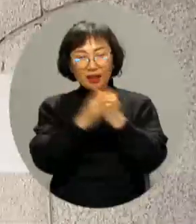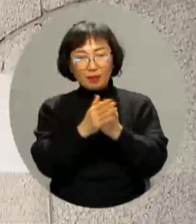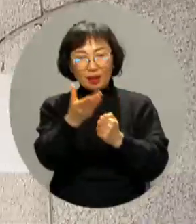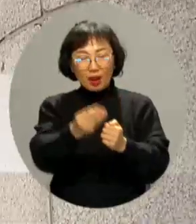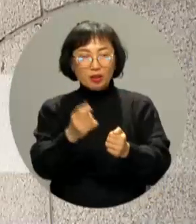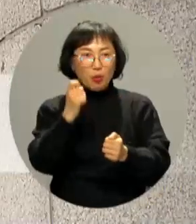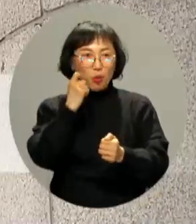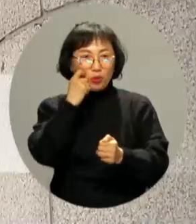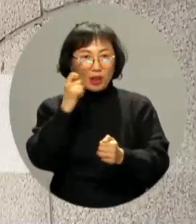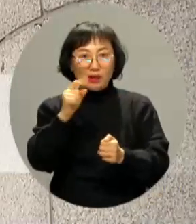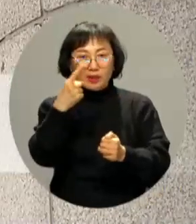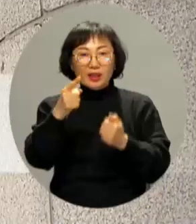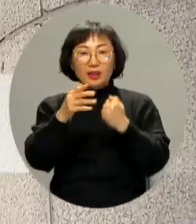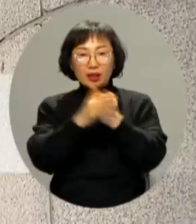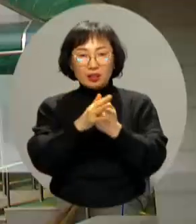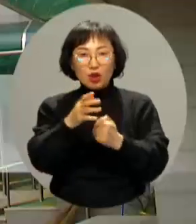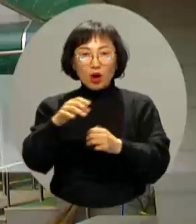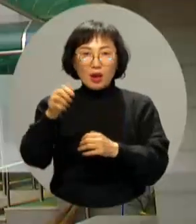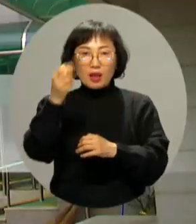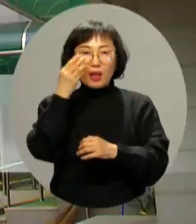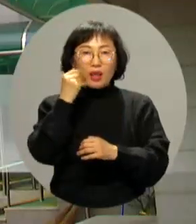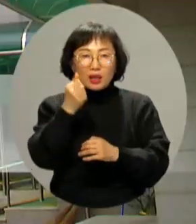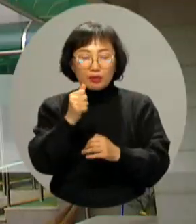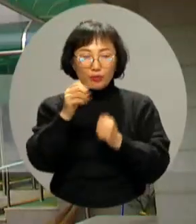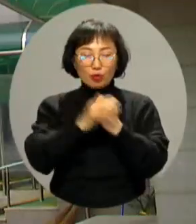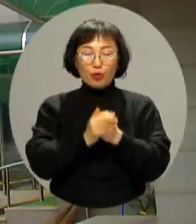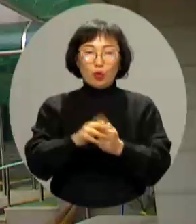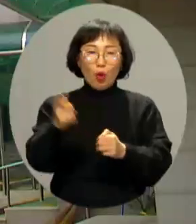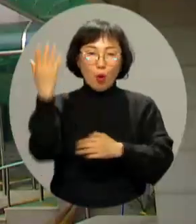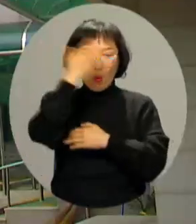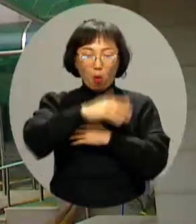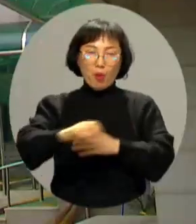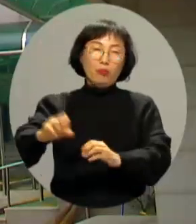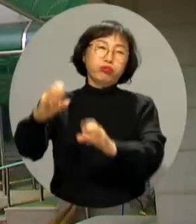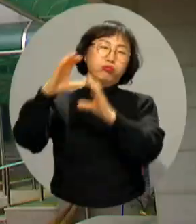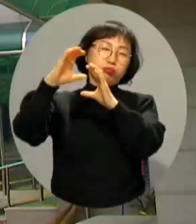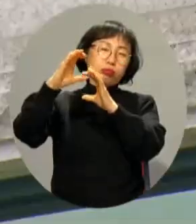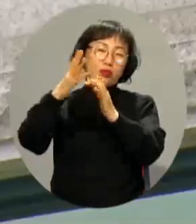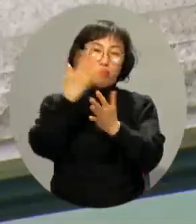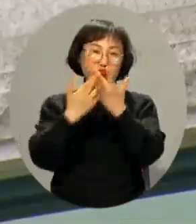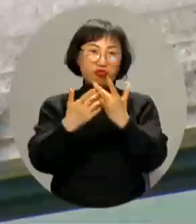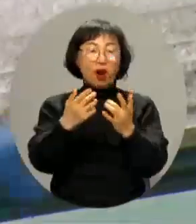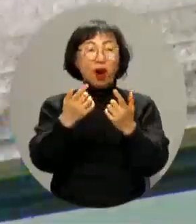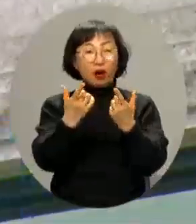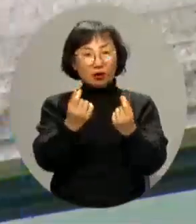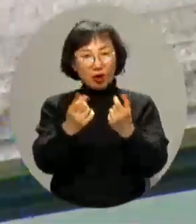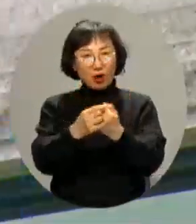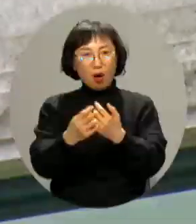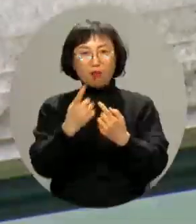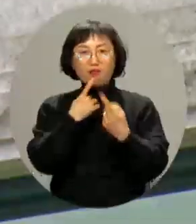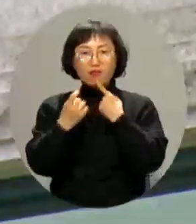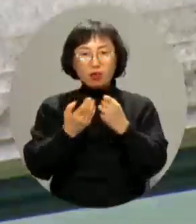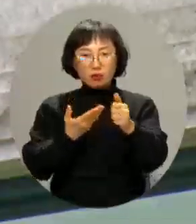막히자 휘발유를 들고 들어가 몸과 건물에 뿌리는 등 불을 지를 것처럼 위협한 것으로 전해졌습니다.